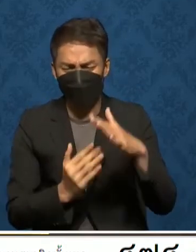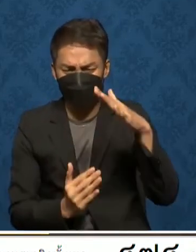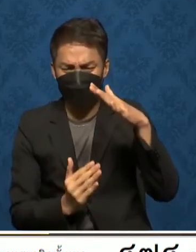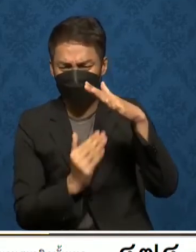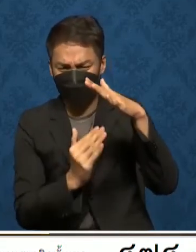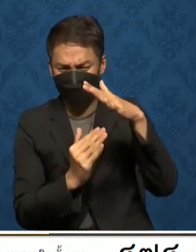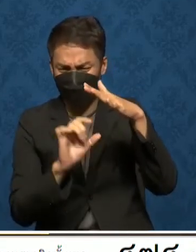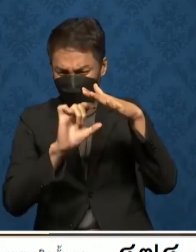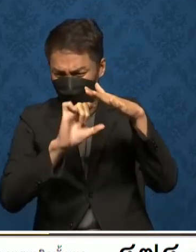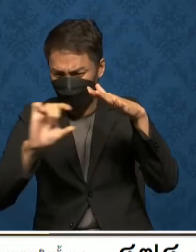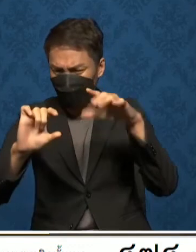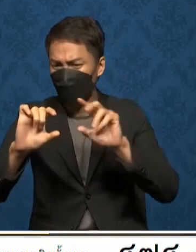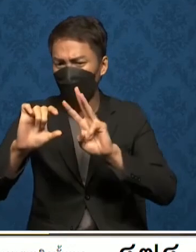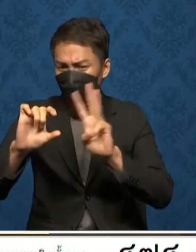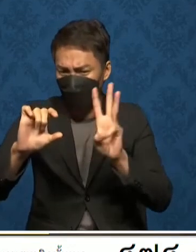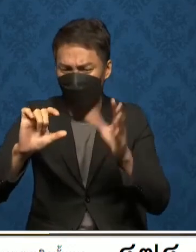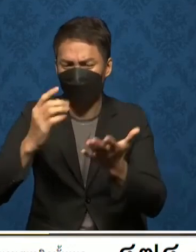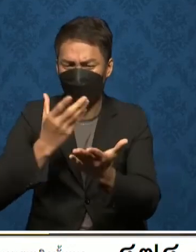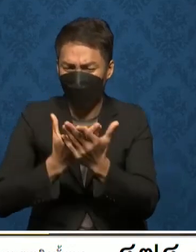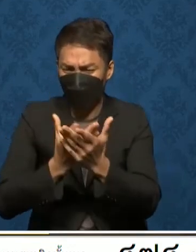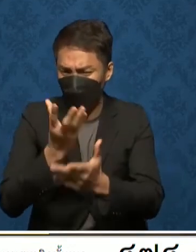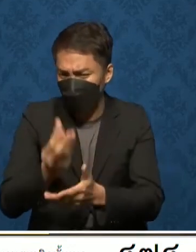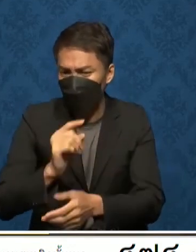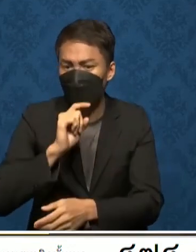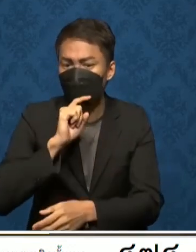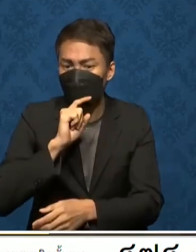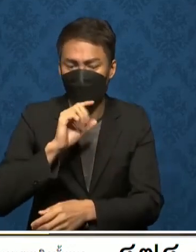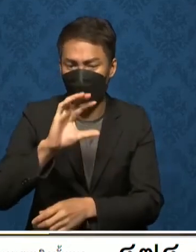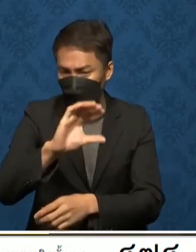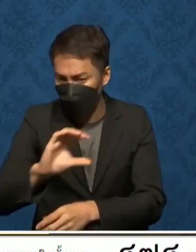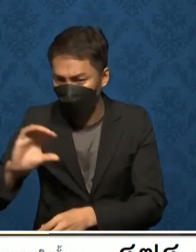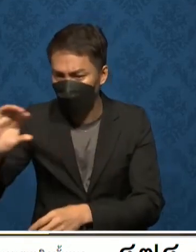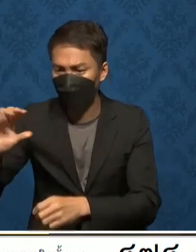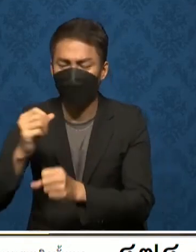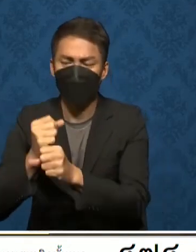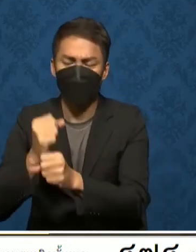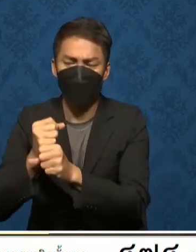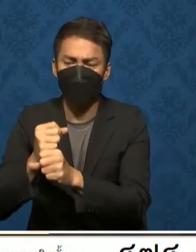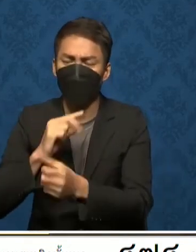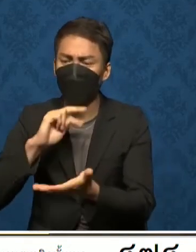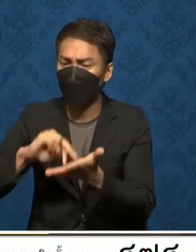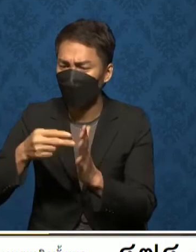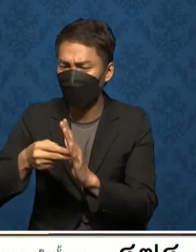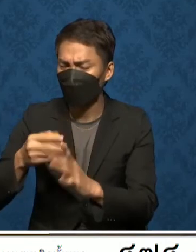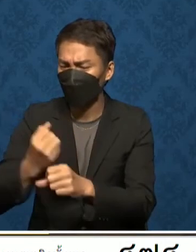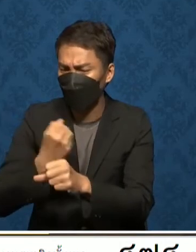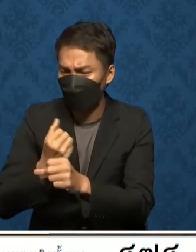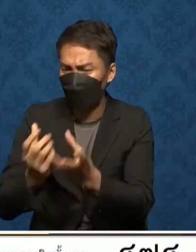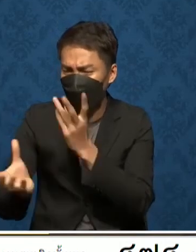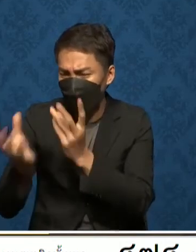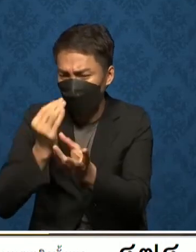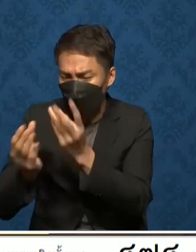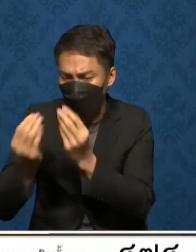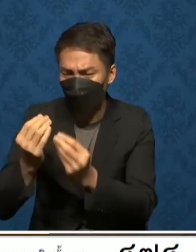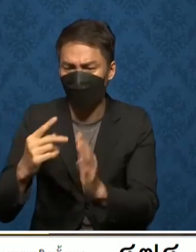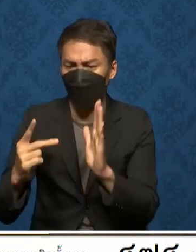พิ่มได้ยังไม่เต็มเพดานก็ให้โอกาสนักเรียนนักศึกษาที่มีการประหยัดมัธยัสถ์ในการใช้จ่ายเงินกองทุนนี้ส